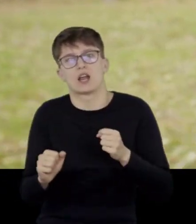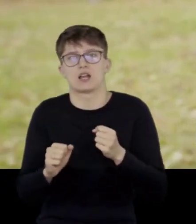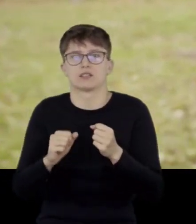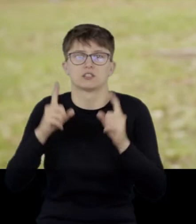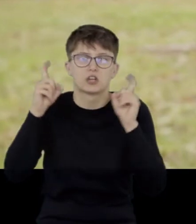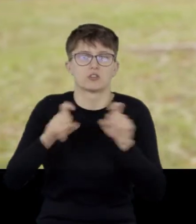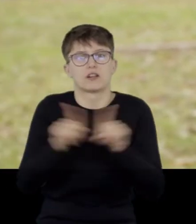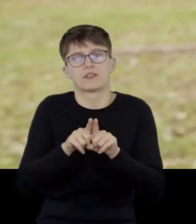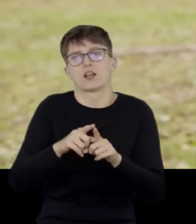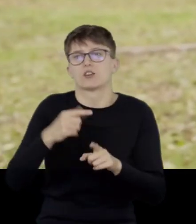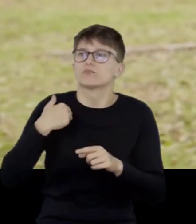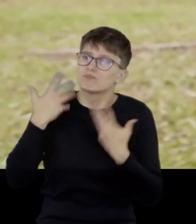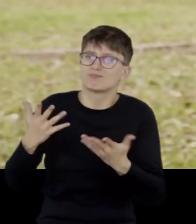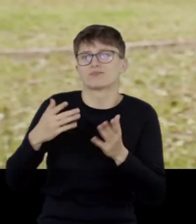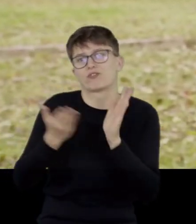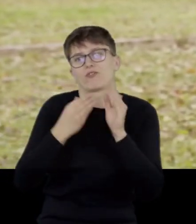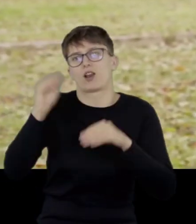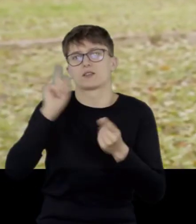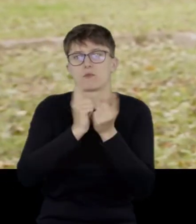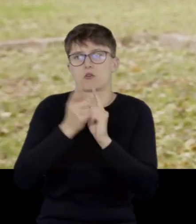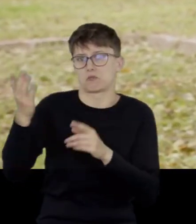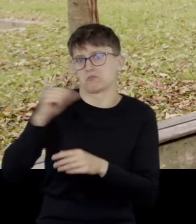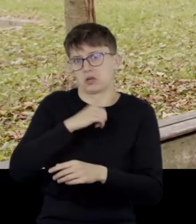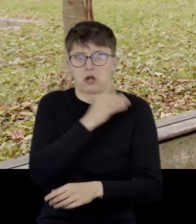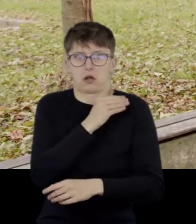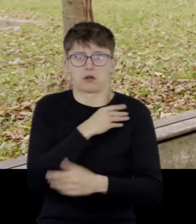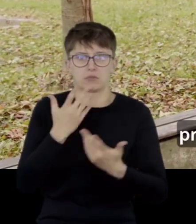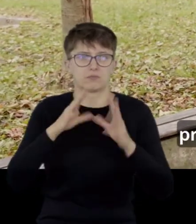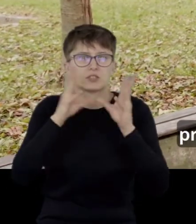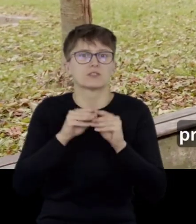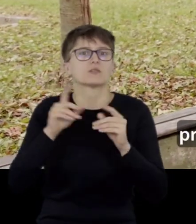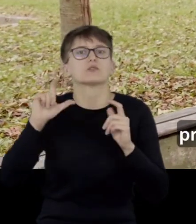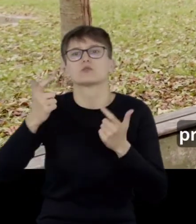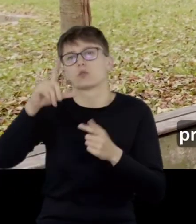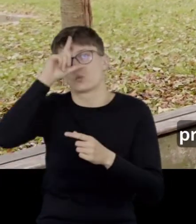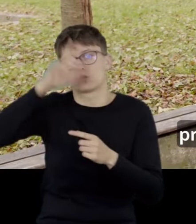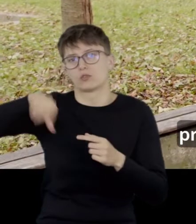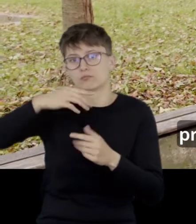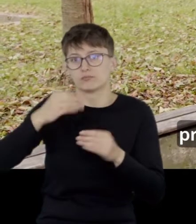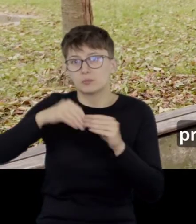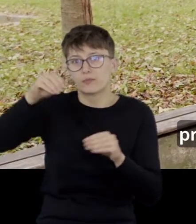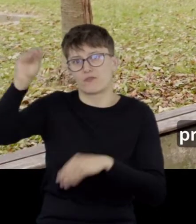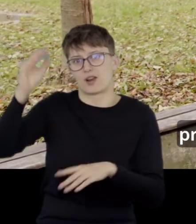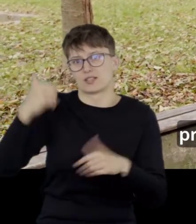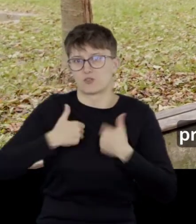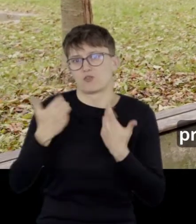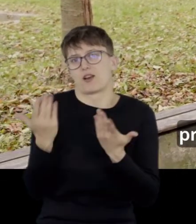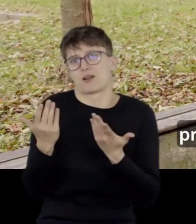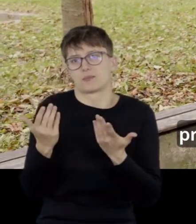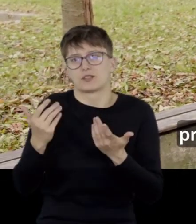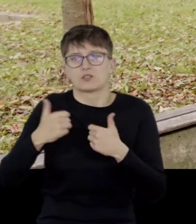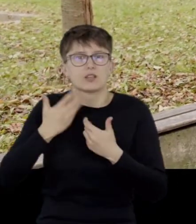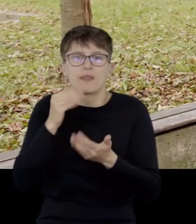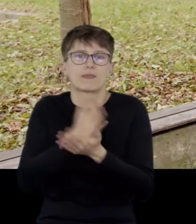więc zaczęli też od nas oczekiwać częstszych spotkań, przede wszystkim jakichś takich, żeby tych ludzi było